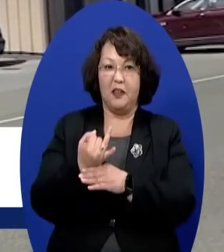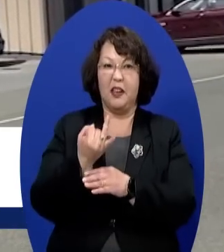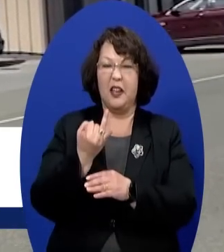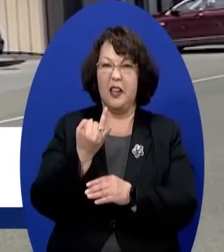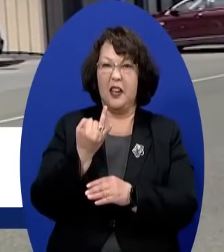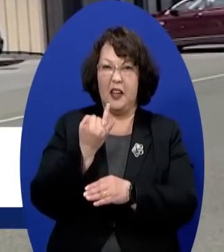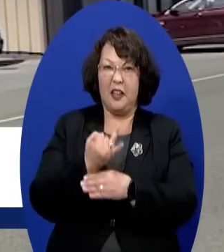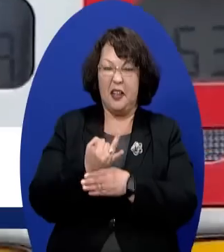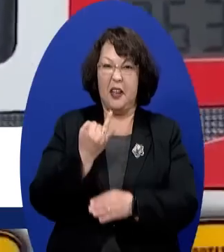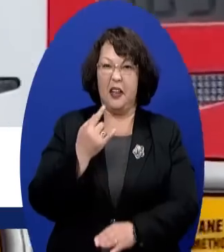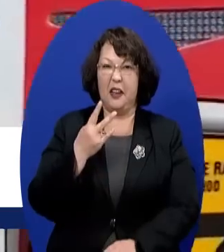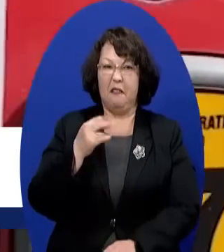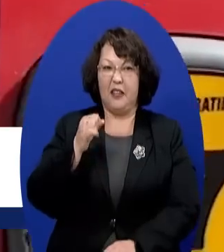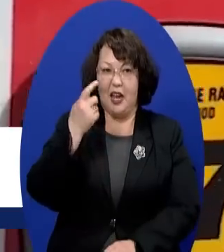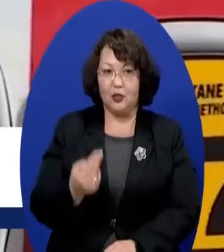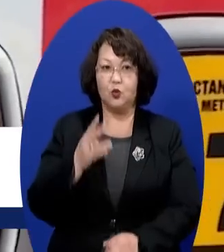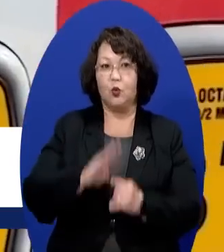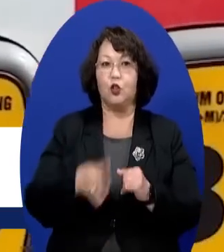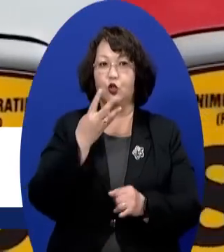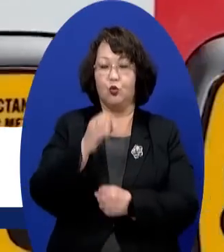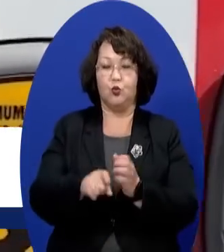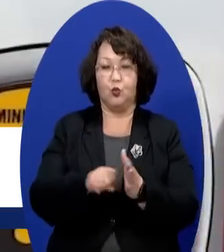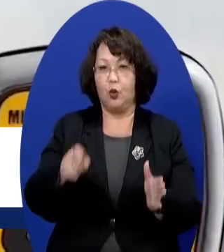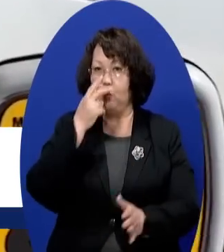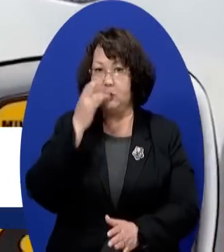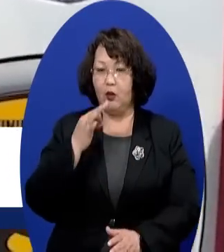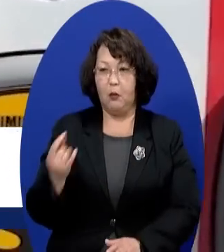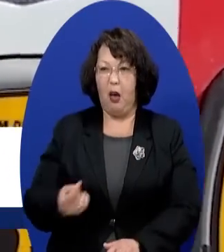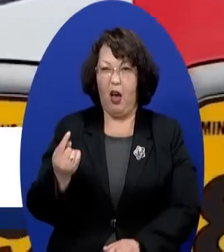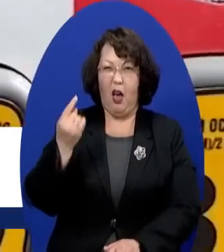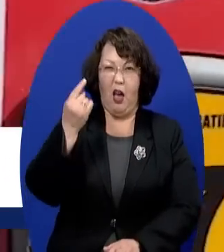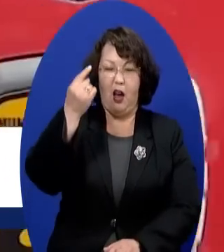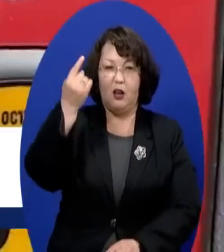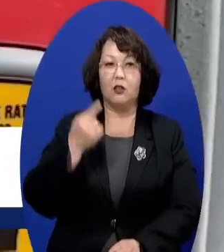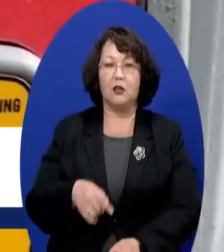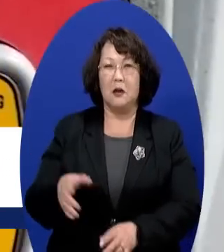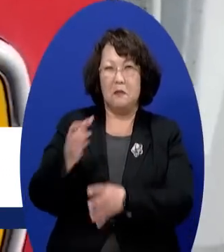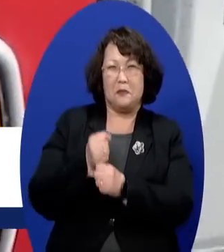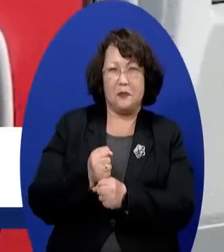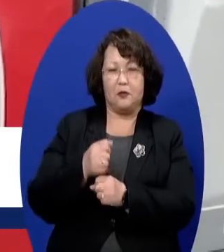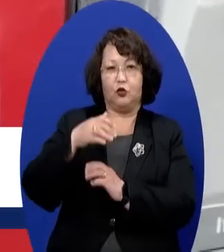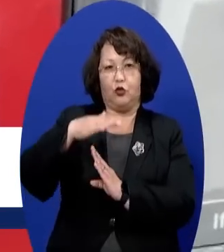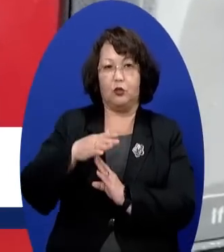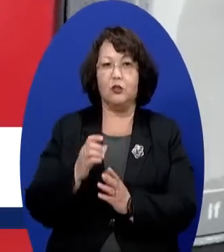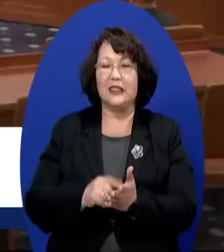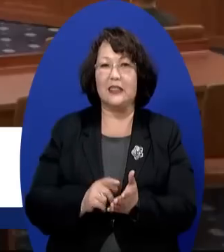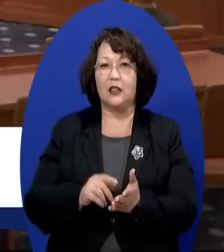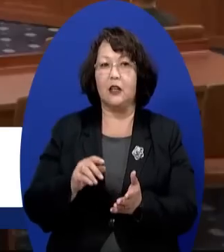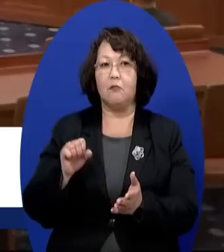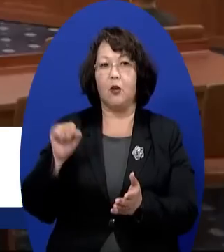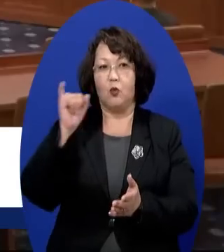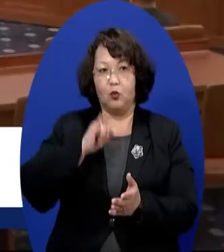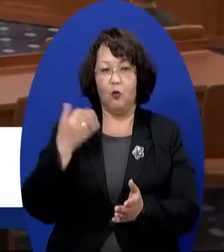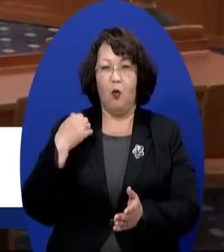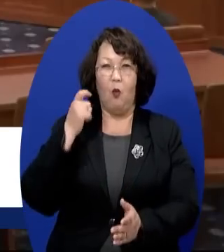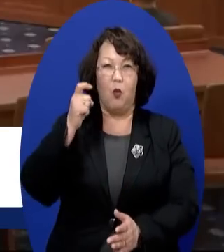жил үзэгдээгүй түвшинд хүрээд байгааг тогтоон барих үднээс ийм арга хэмжээ яригдаж эхэлсэн байна. Энэ үднээс өмнөх ерөнхийлөгч Дональд Трампын үед Хятадаас авдаг